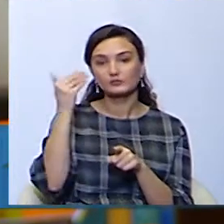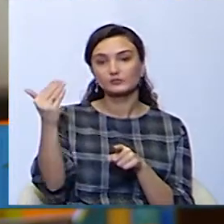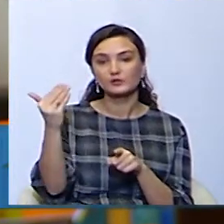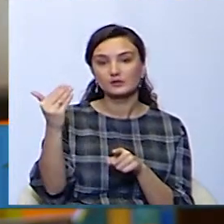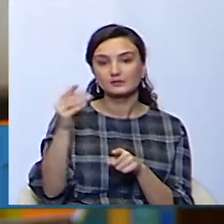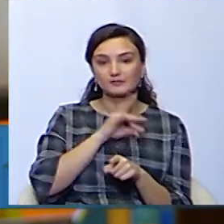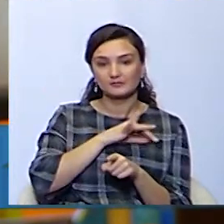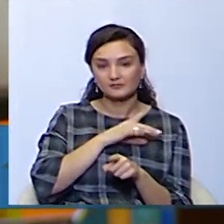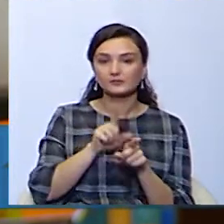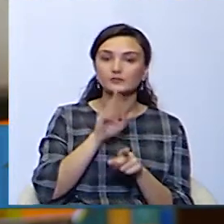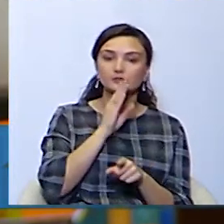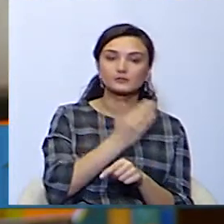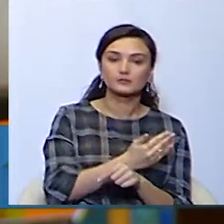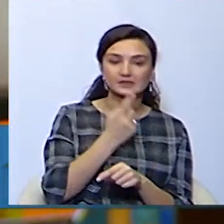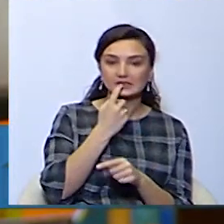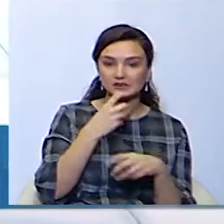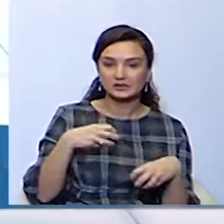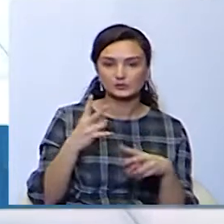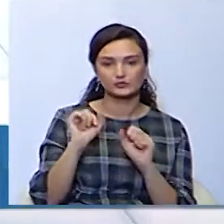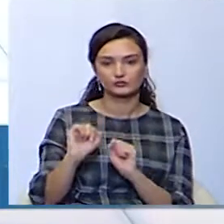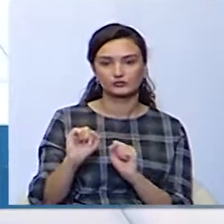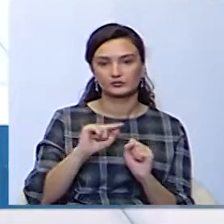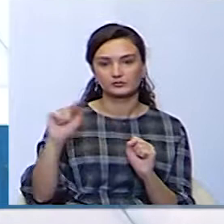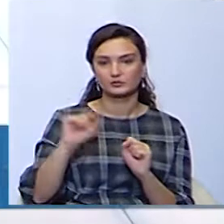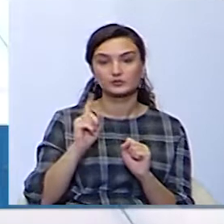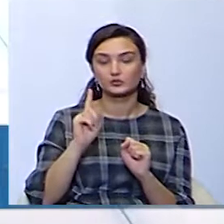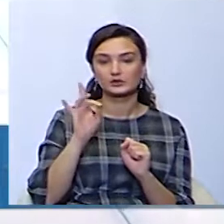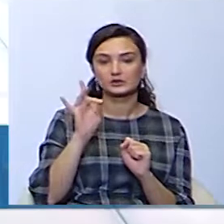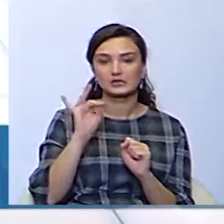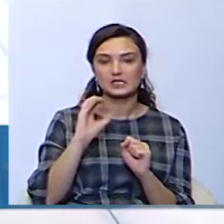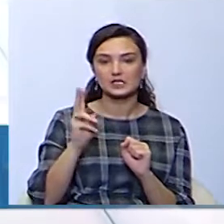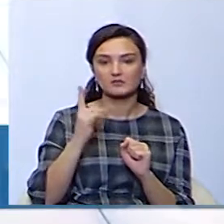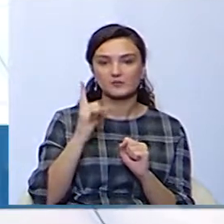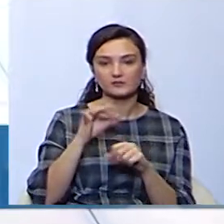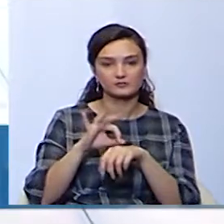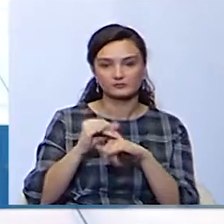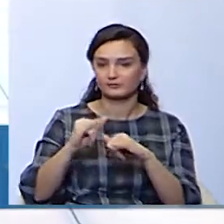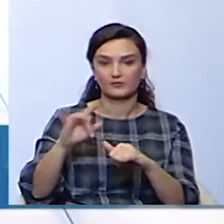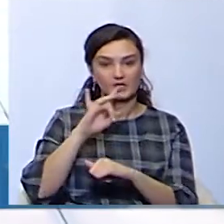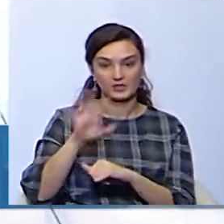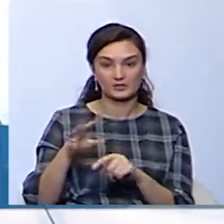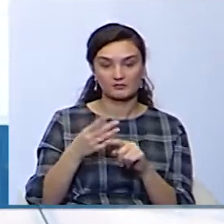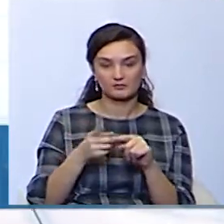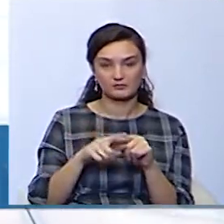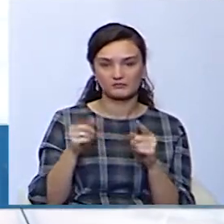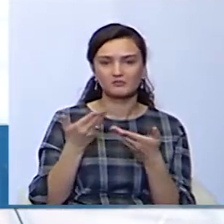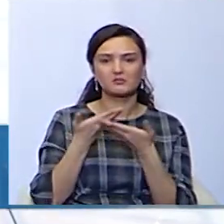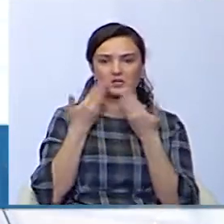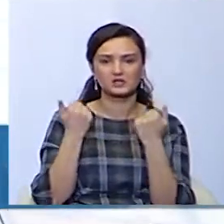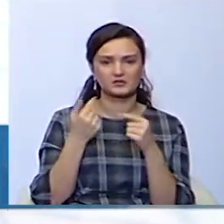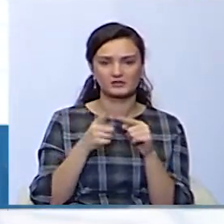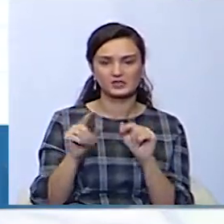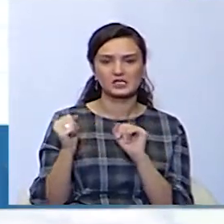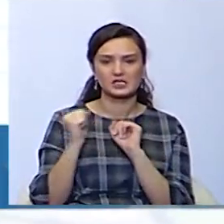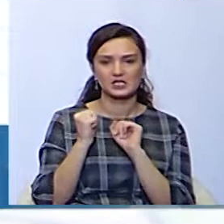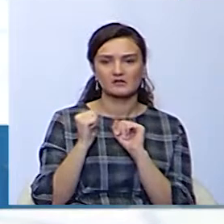ასევე კვერცხუჯერი და ორივე დაცული უნდა იყოს განვითარების მანკებისგან. რასაკეთებს ფოლიუმის ჟავა? ეს არის ელემენტარული, საკმაოდ მარტივი ნაერთი, რომელიც